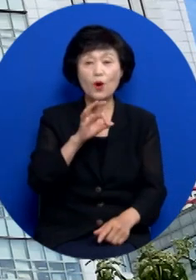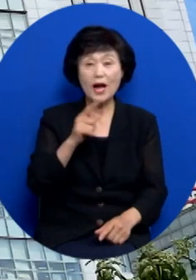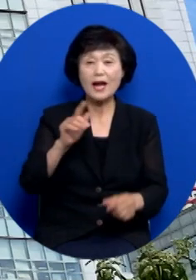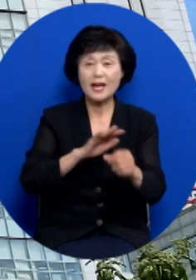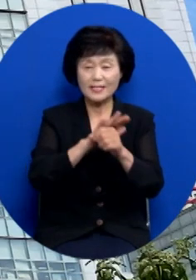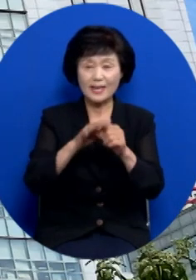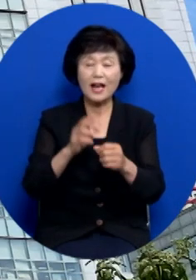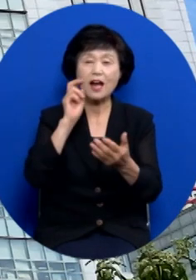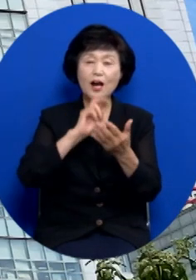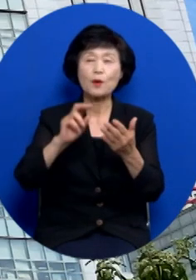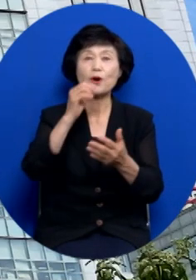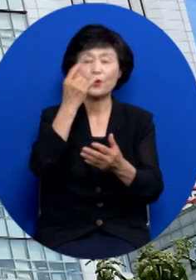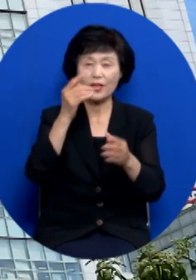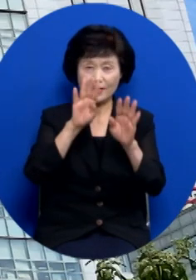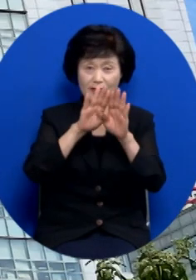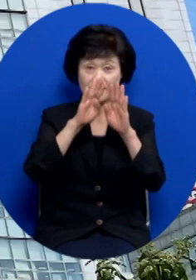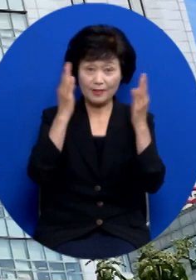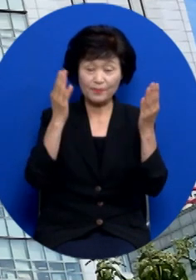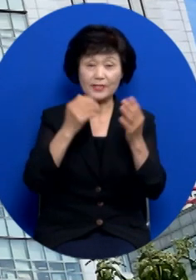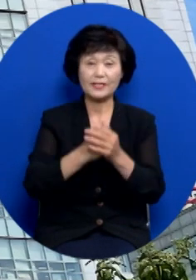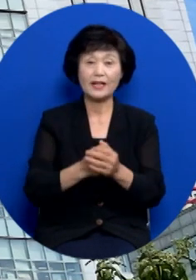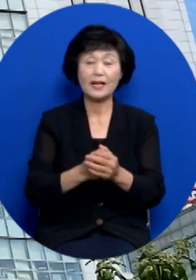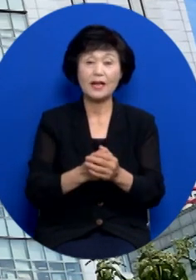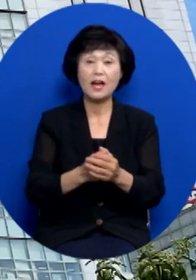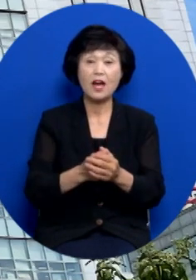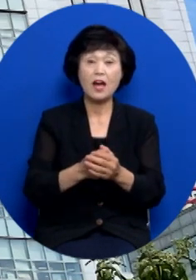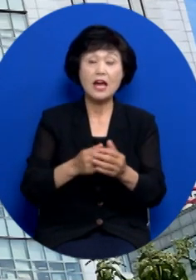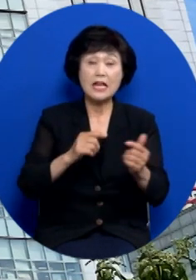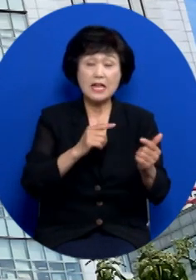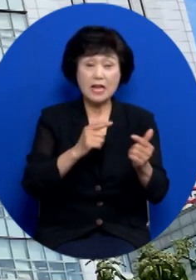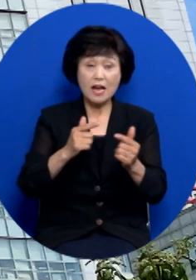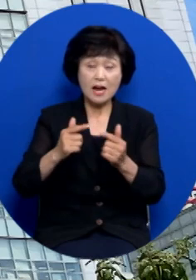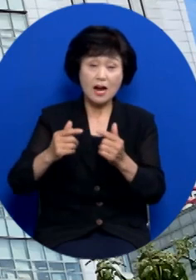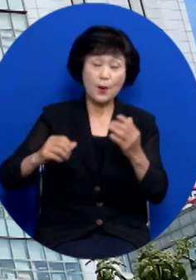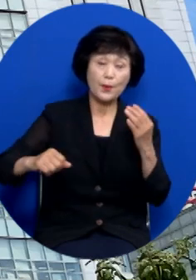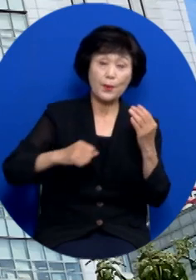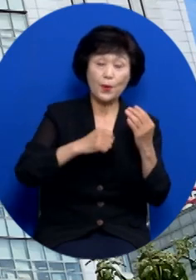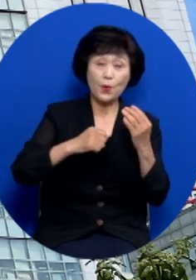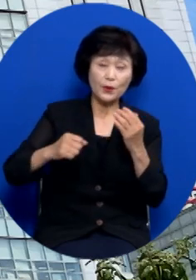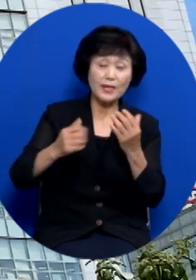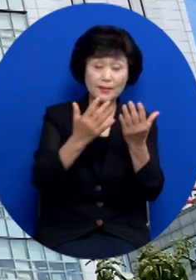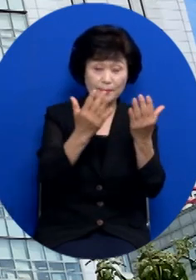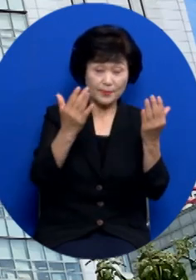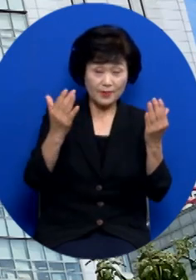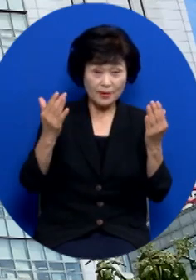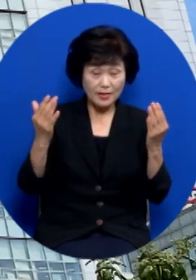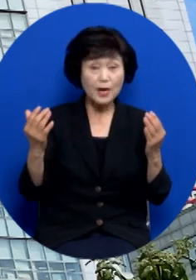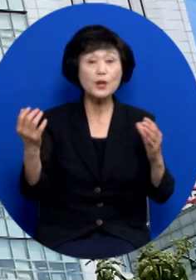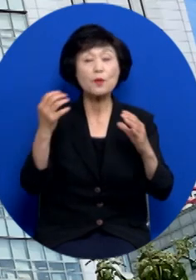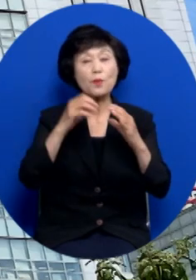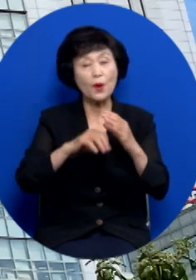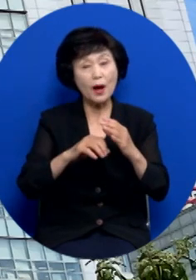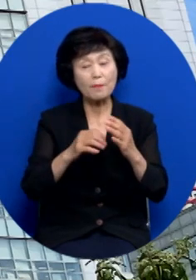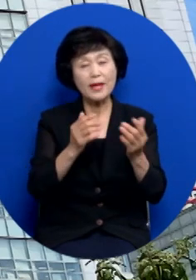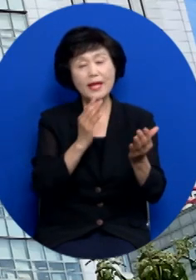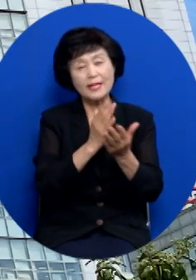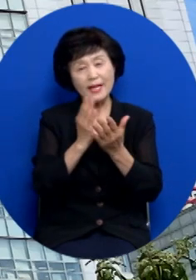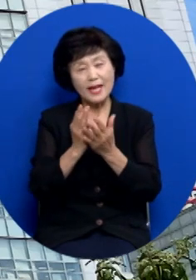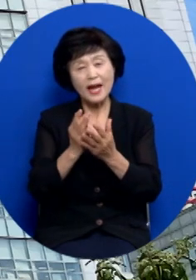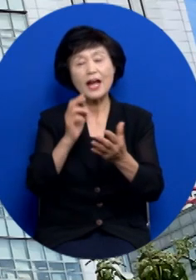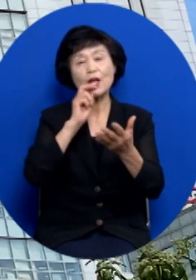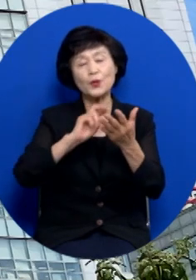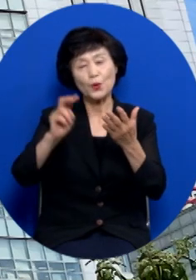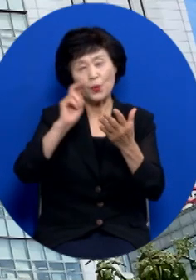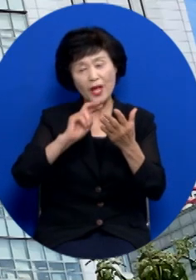개최합니다 음악회는 밀레니엄 심포니 오케스트라를 비롯해 국내 정상급 연주자들이 참여해 다양한 공연을 선보입니다